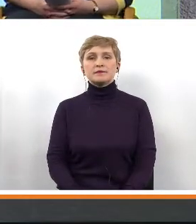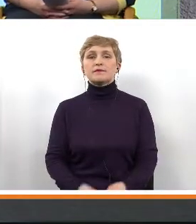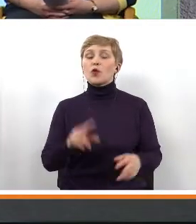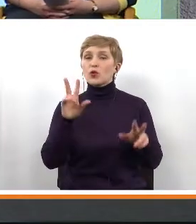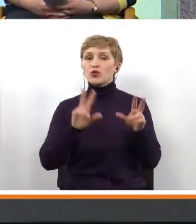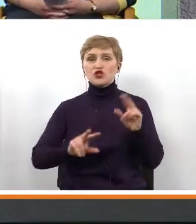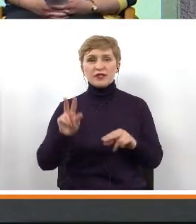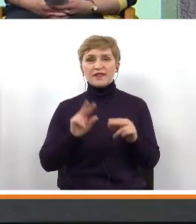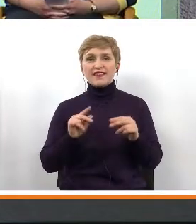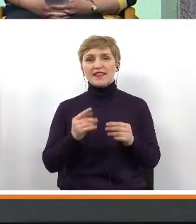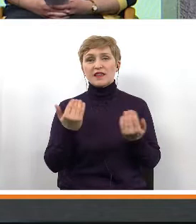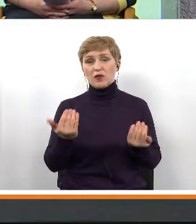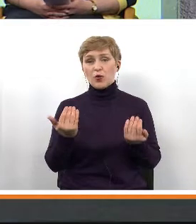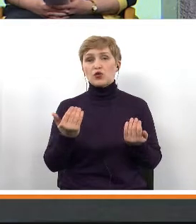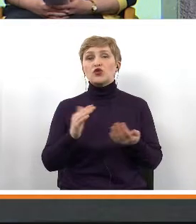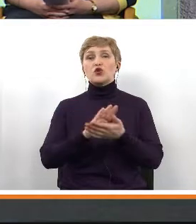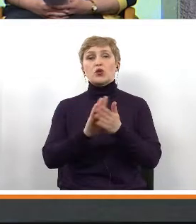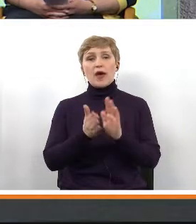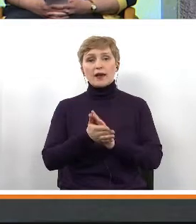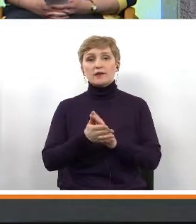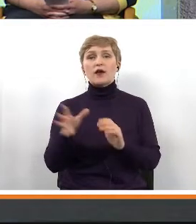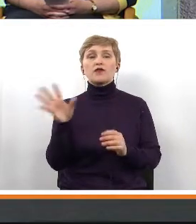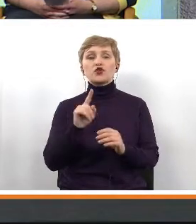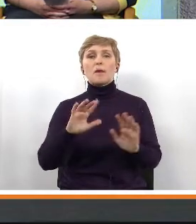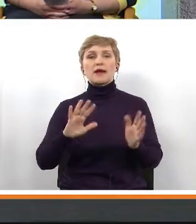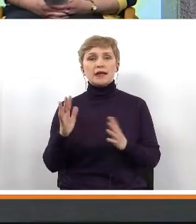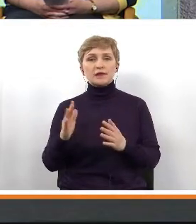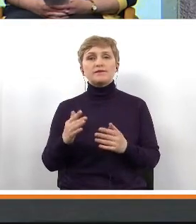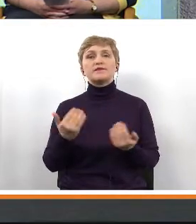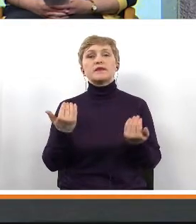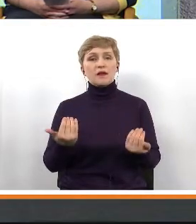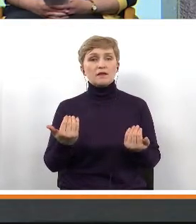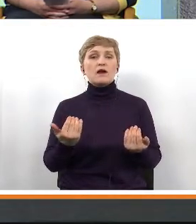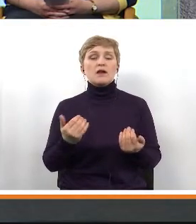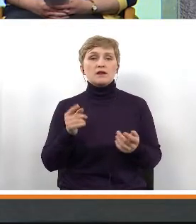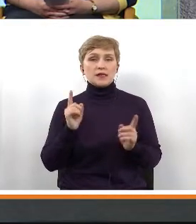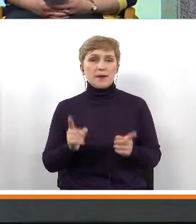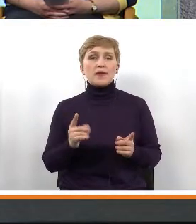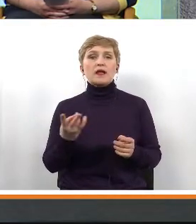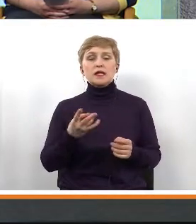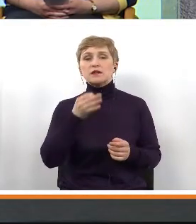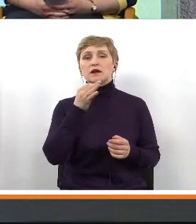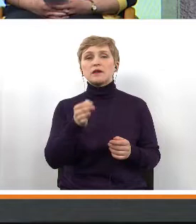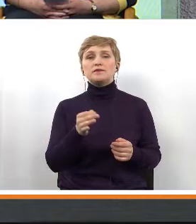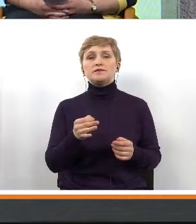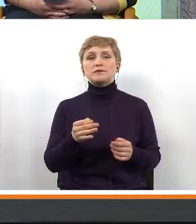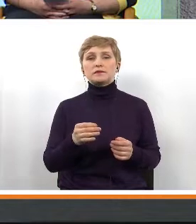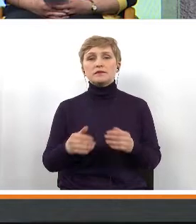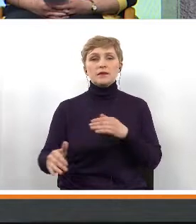учитывая там текущую ситуацию, как бы и все, что происходит, хотя на самом деле надо сказать, что над